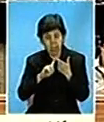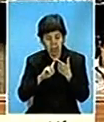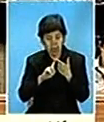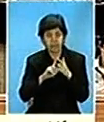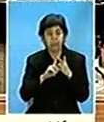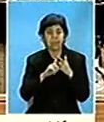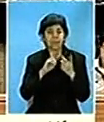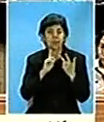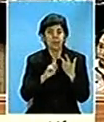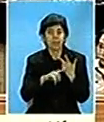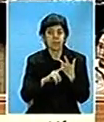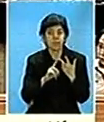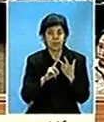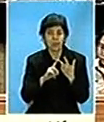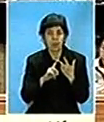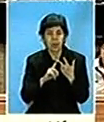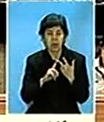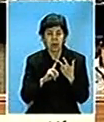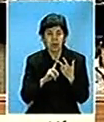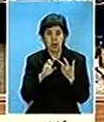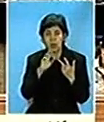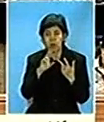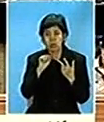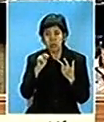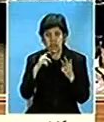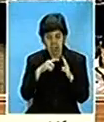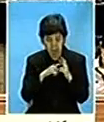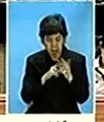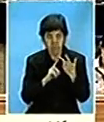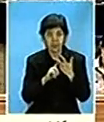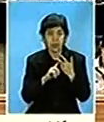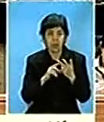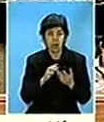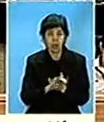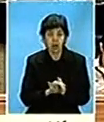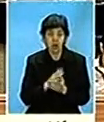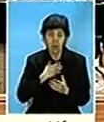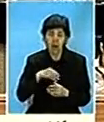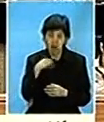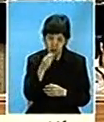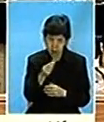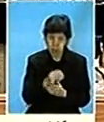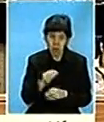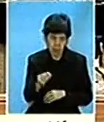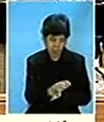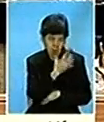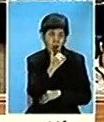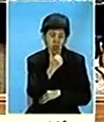ปัญญาเป็นจะสิริวันแล้วก็ท่านรสนาโตศิตกุลทั้งสองท่านนี้ผมได้อนุญาตใช้ PowerPoint นะ